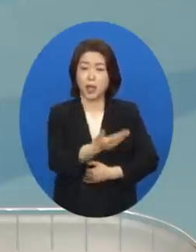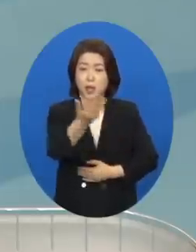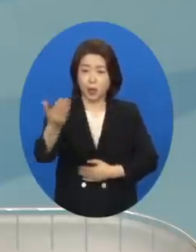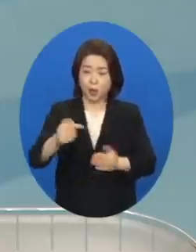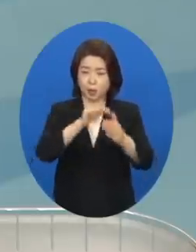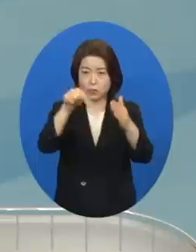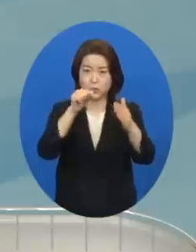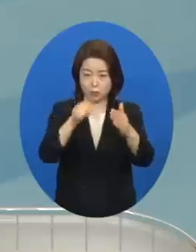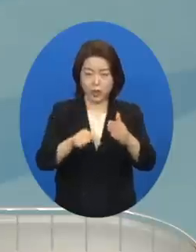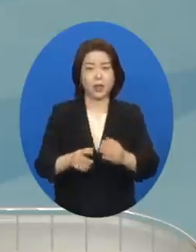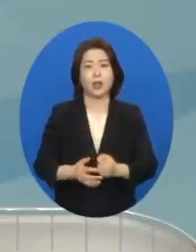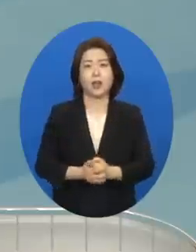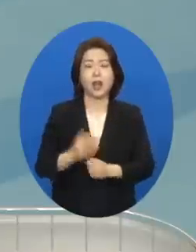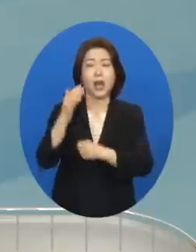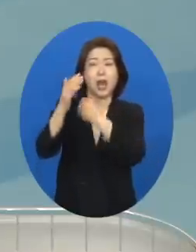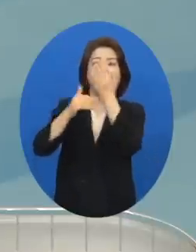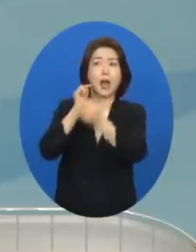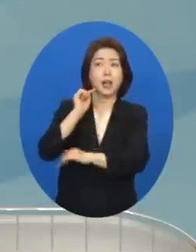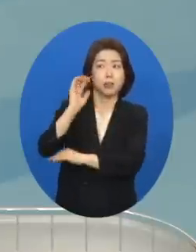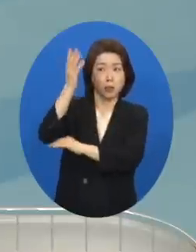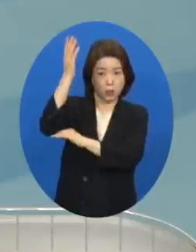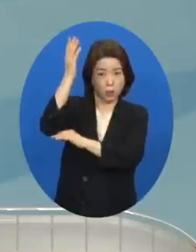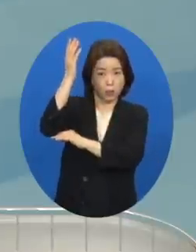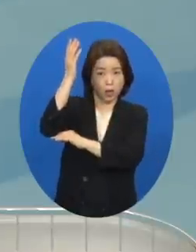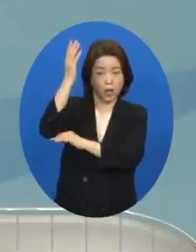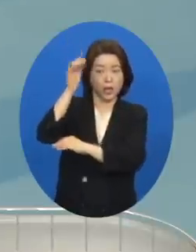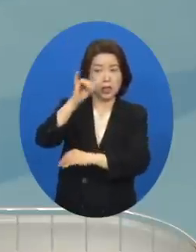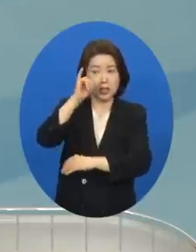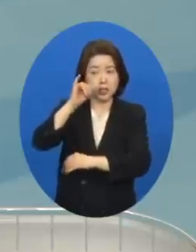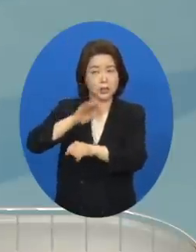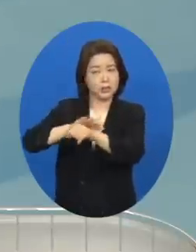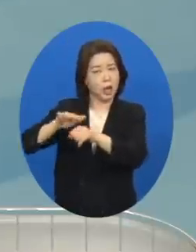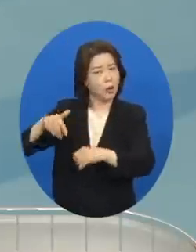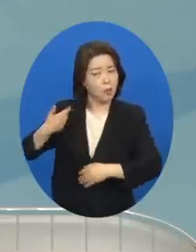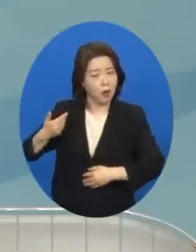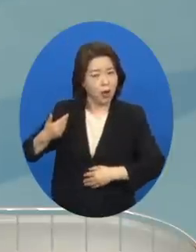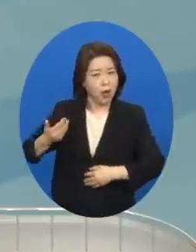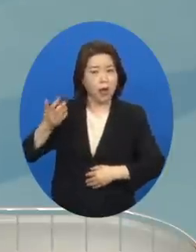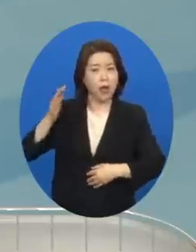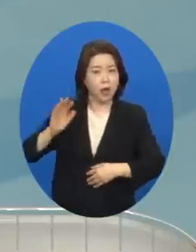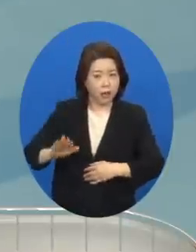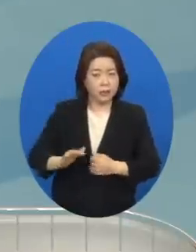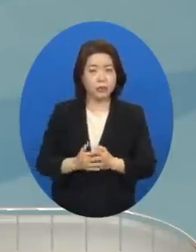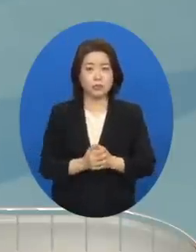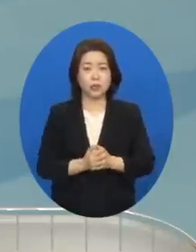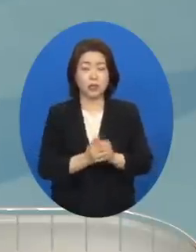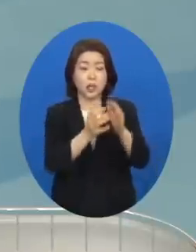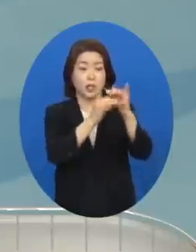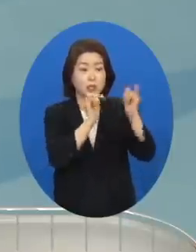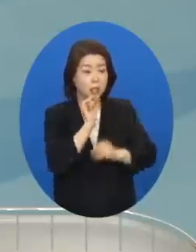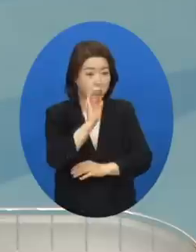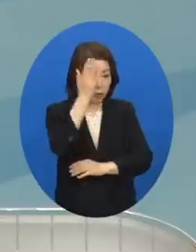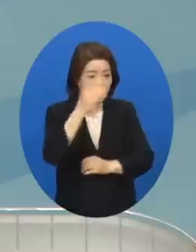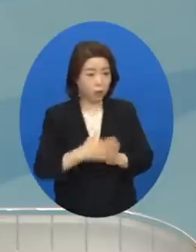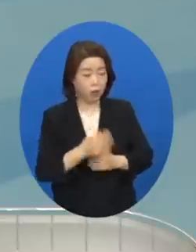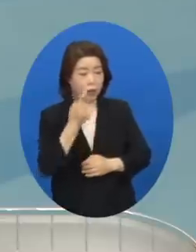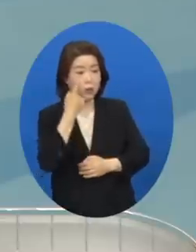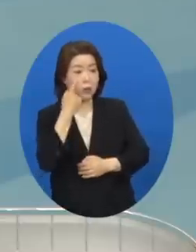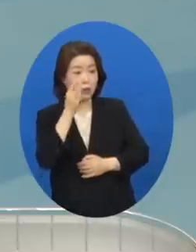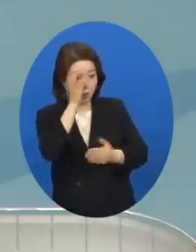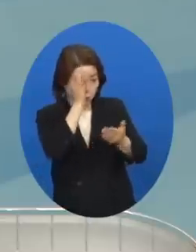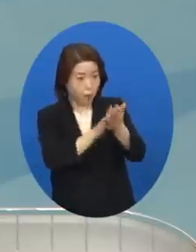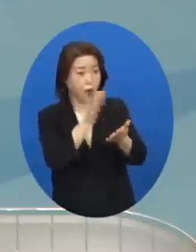하나님의 영광이 있는지는 잘 모르겠다. 사람의 영광은 내 눈에